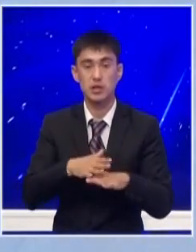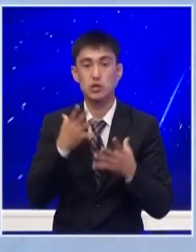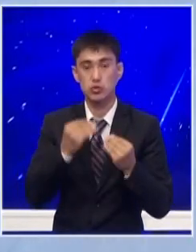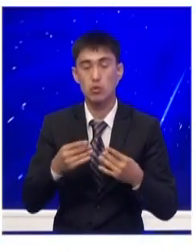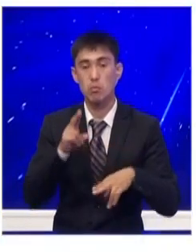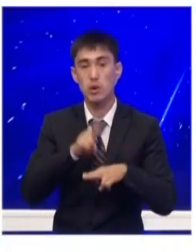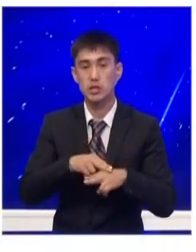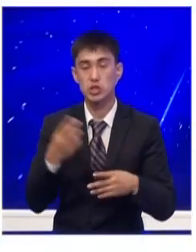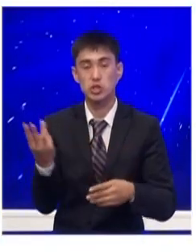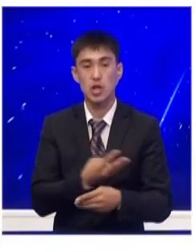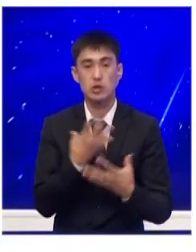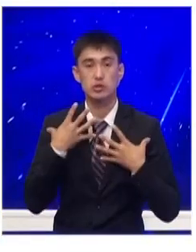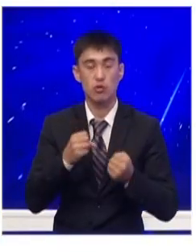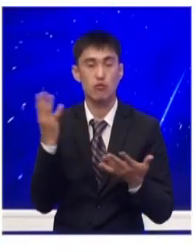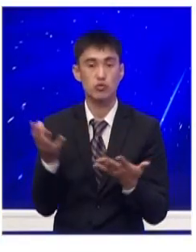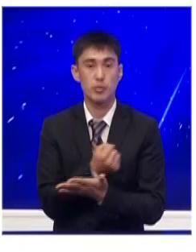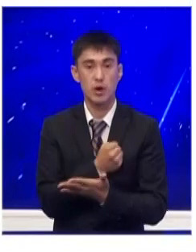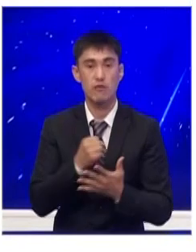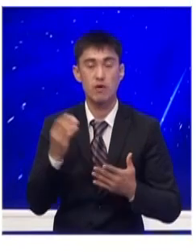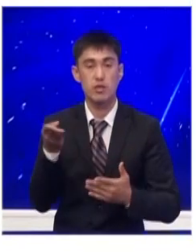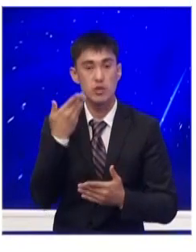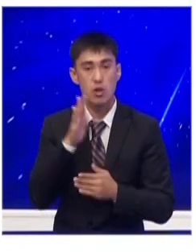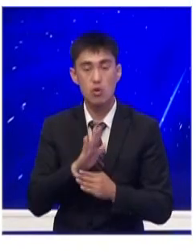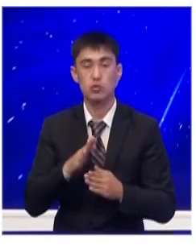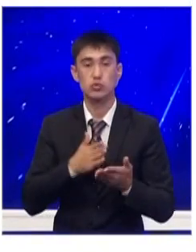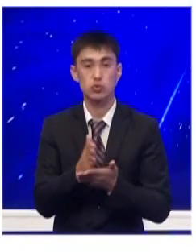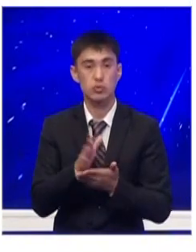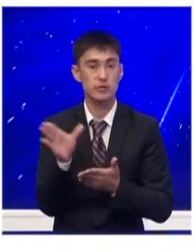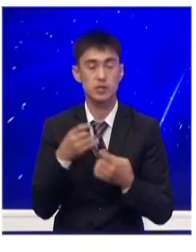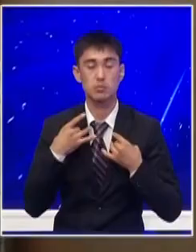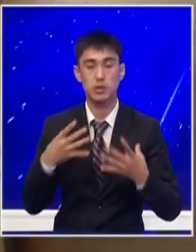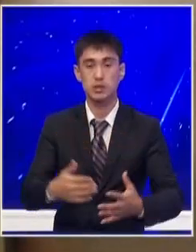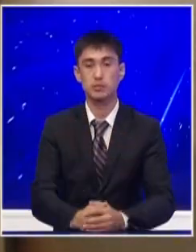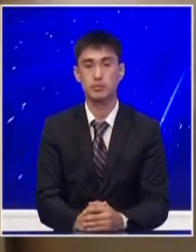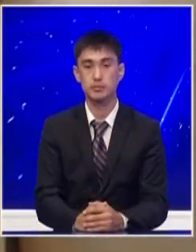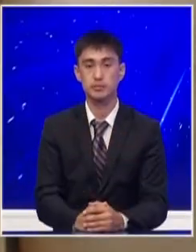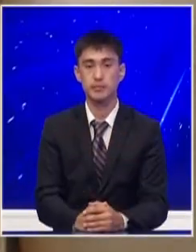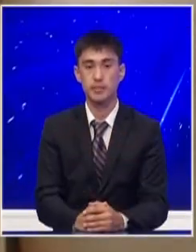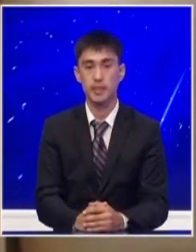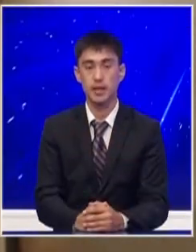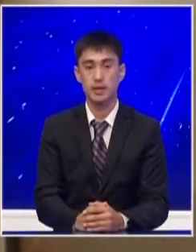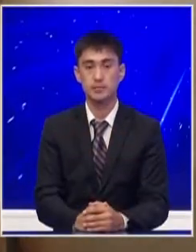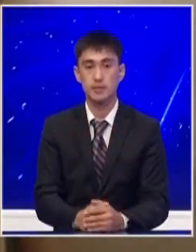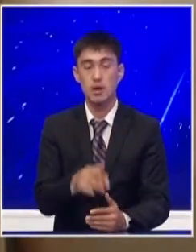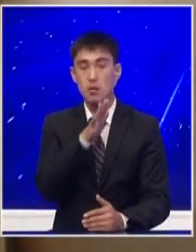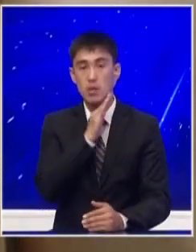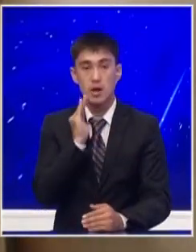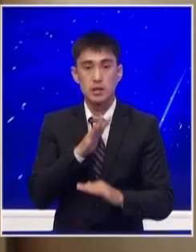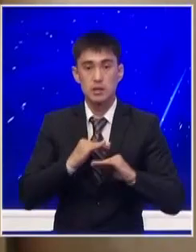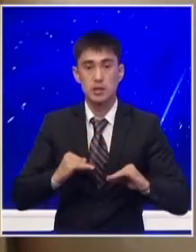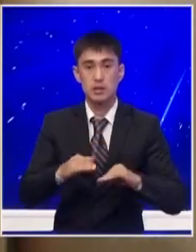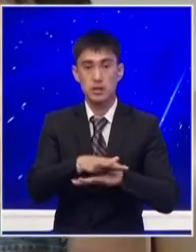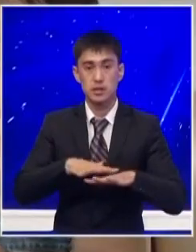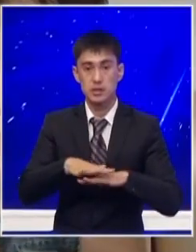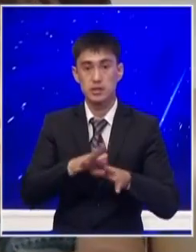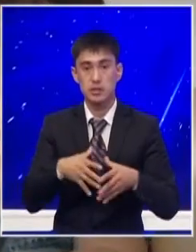полиции. Желаю всем здоровья и успехов в нелегкой службе. Всех с праздником! Стоит отметить, многодетная семья проживает в